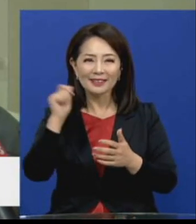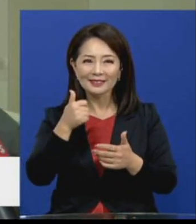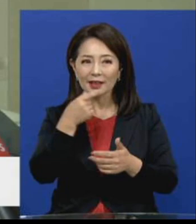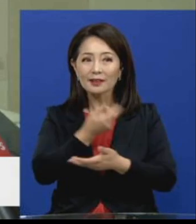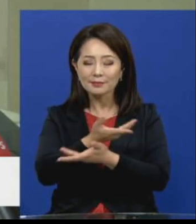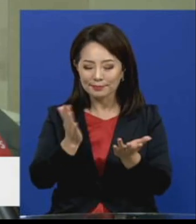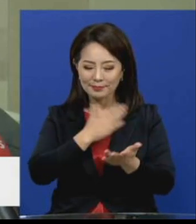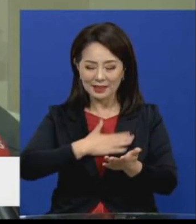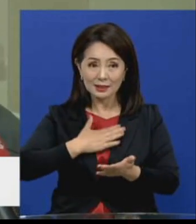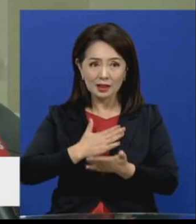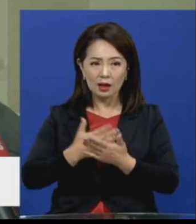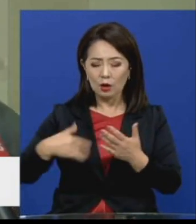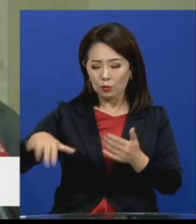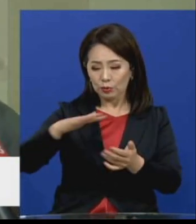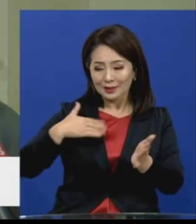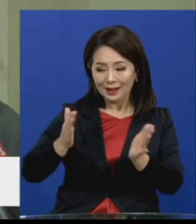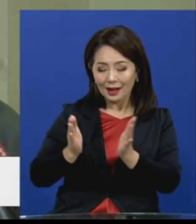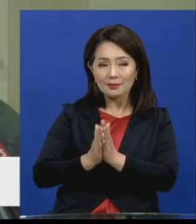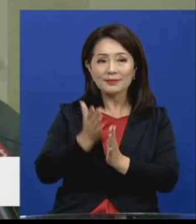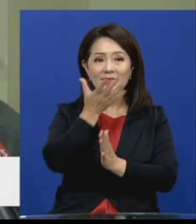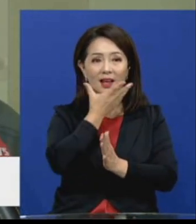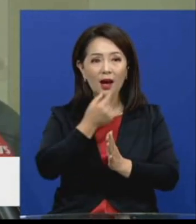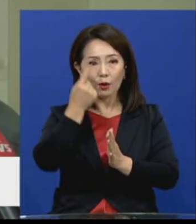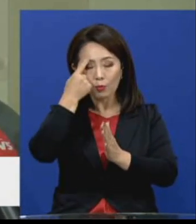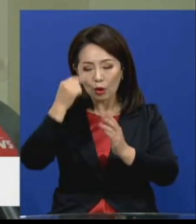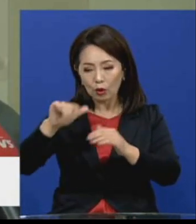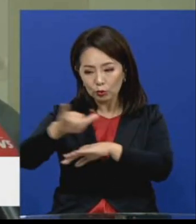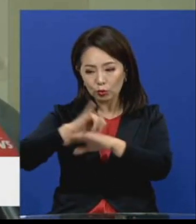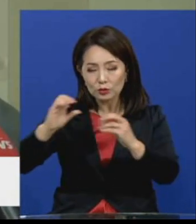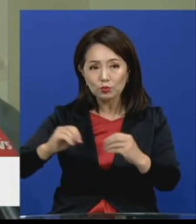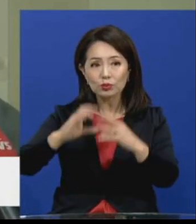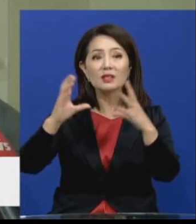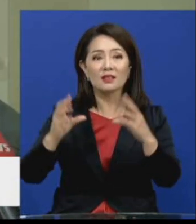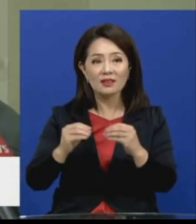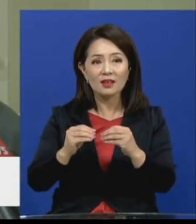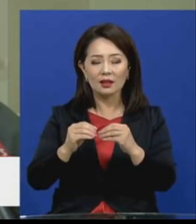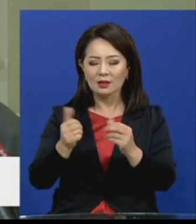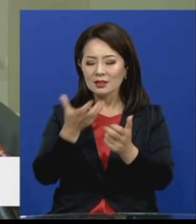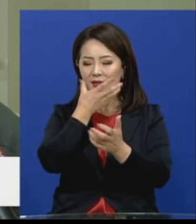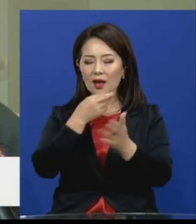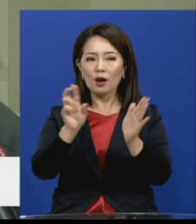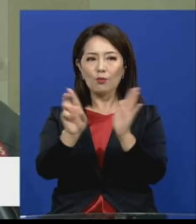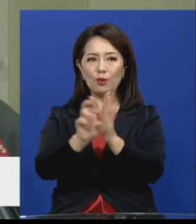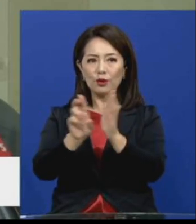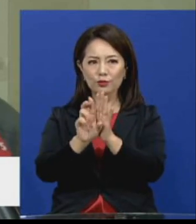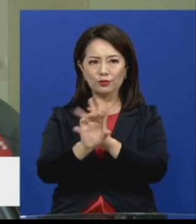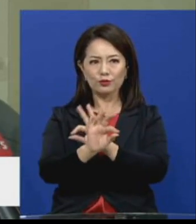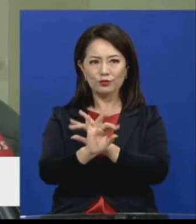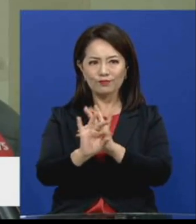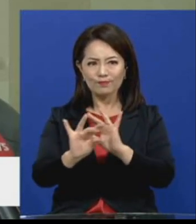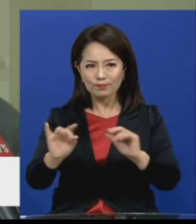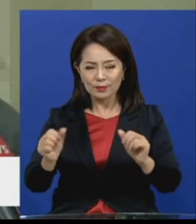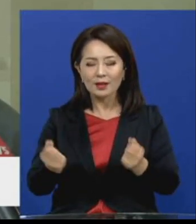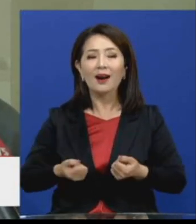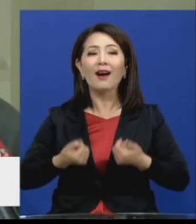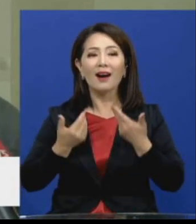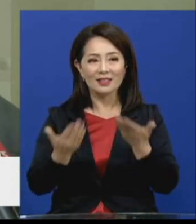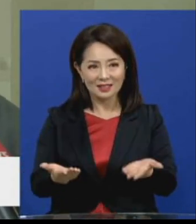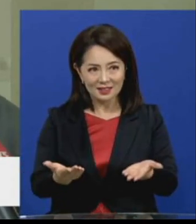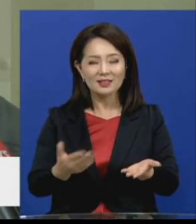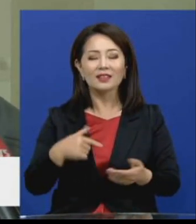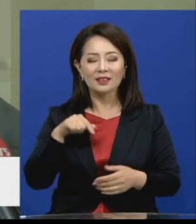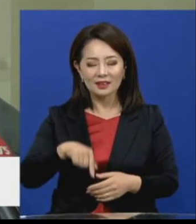Тэгээд хамтдаа бид илүү сайхан Монголыг бүтээх их сайхан боломжууд гарч ирж